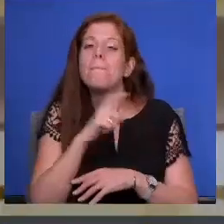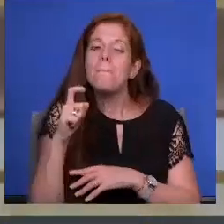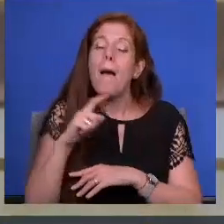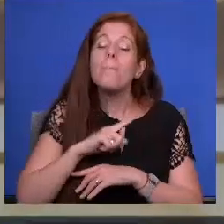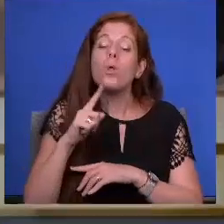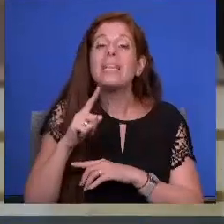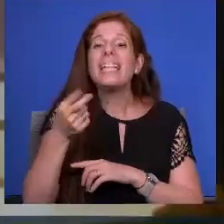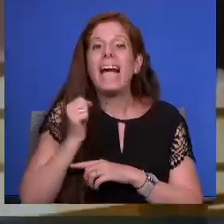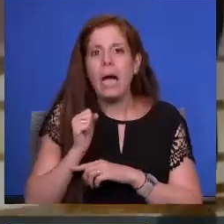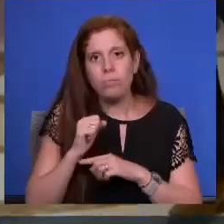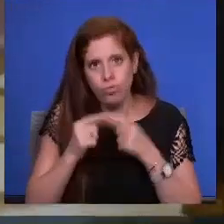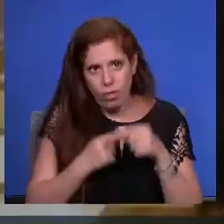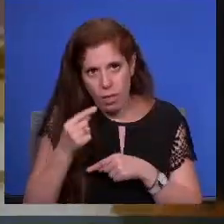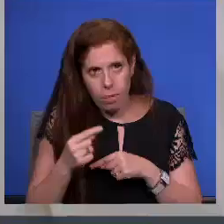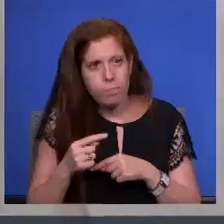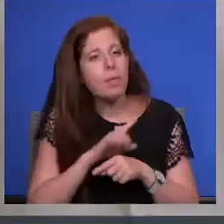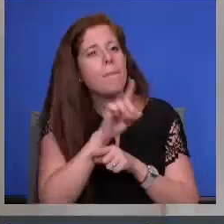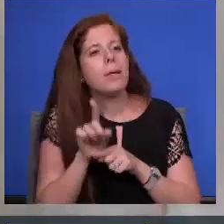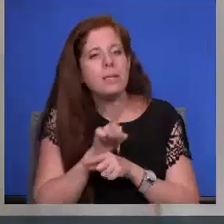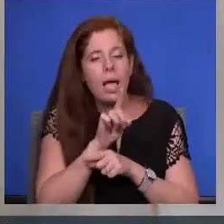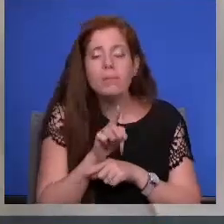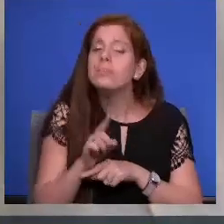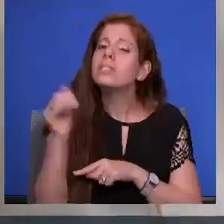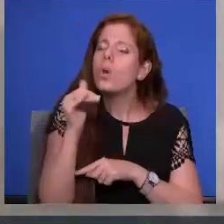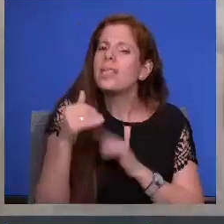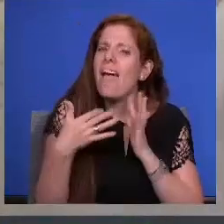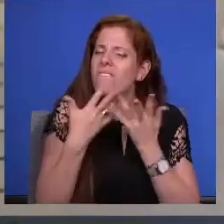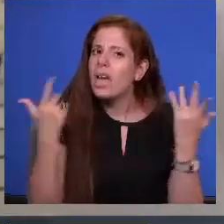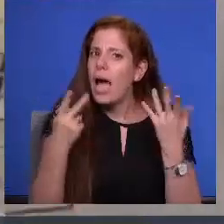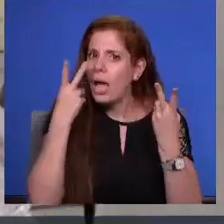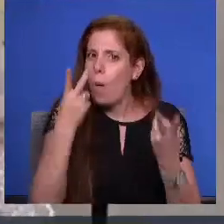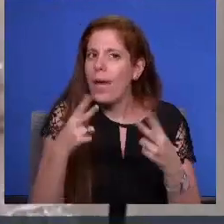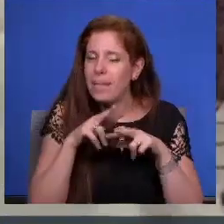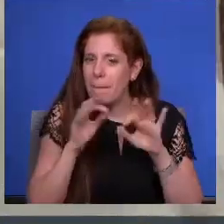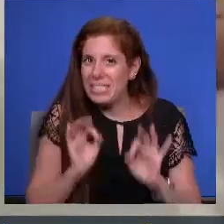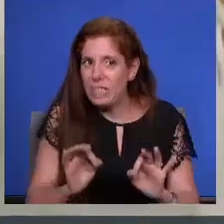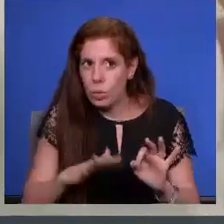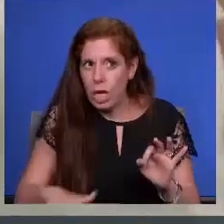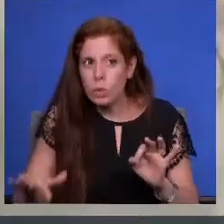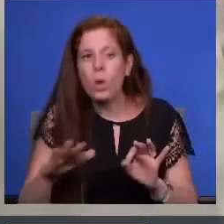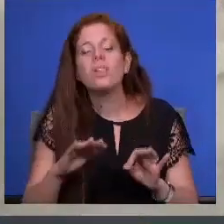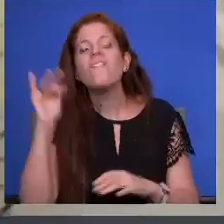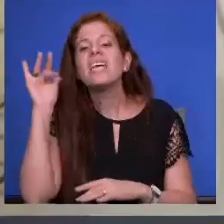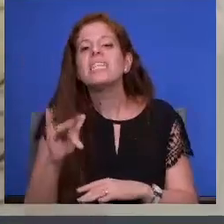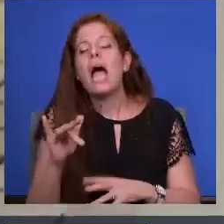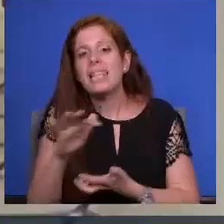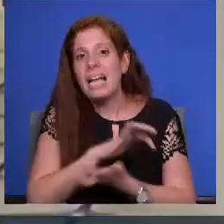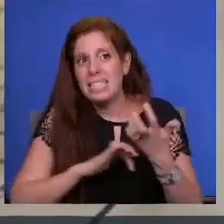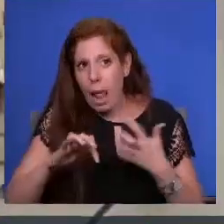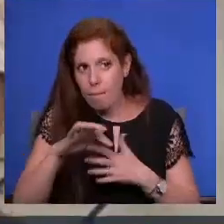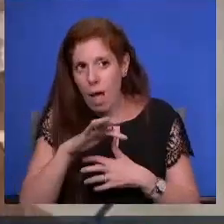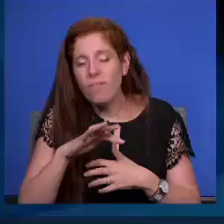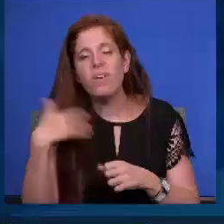בינתיים, בימים האחרונים, הבהיר הסעודיה היטב איך היא רואה את המציאות האזורית, וגינתה את ההסלמה בשטחים ואת